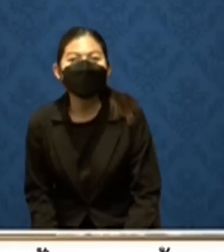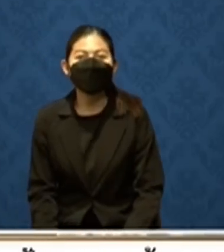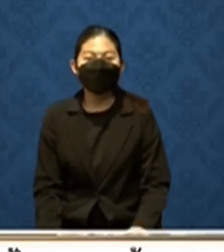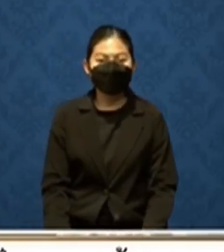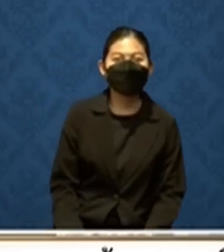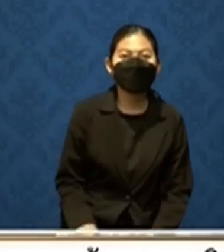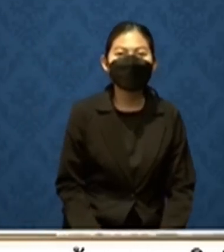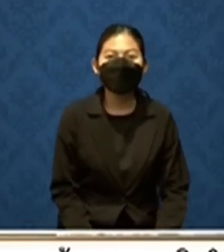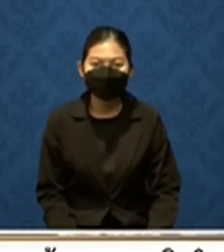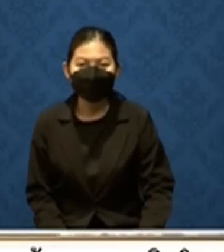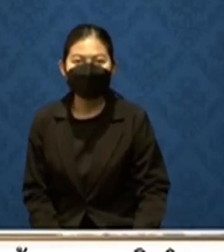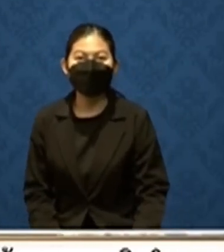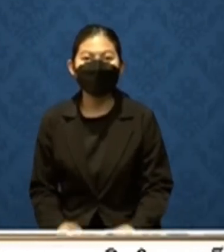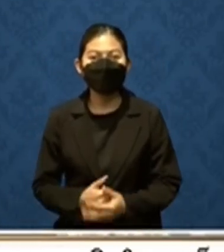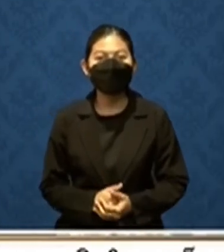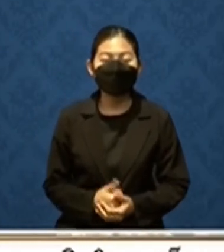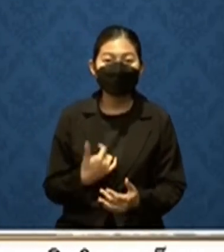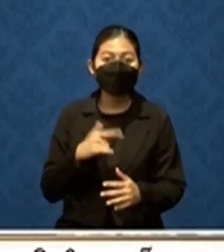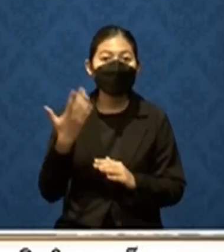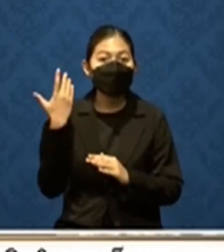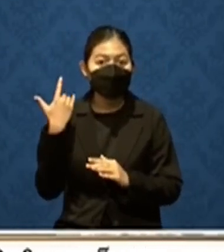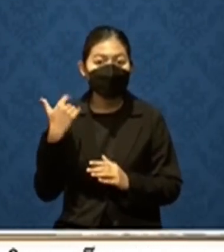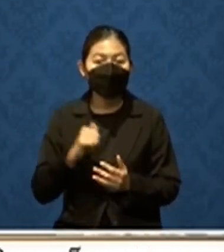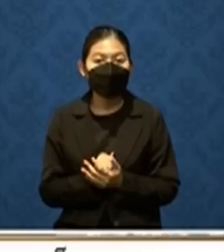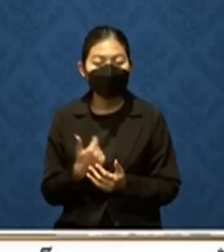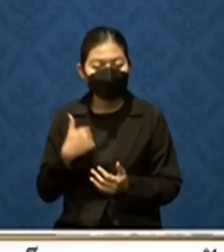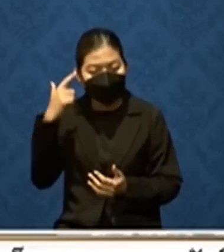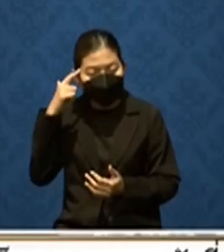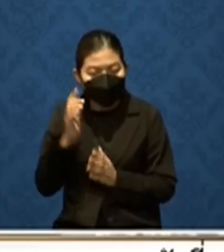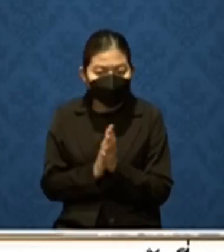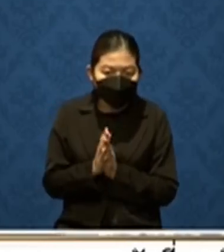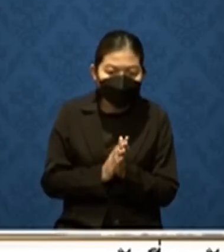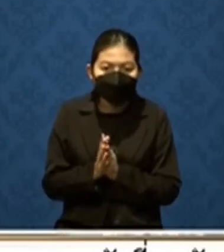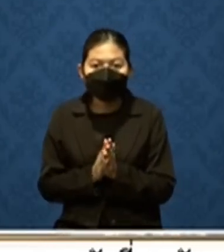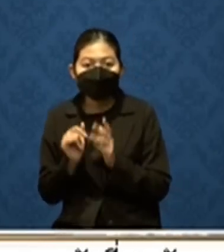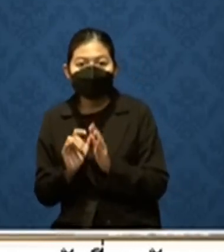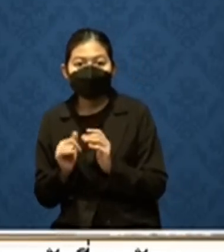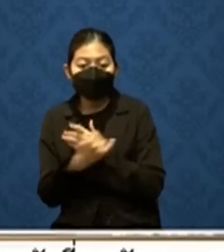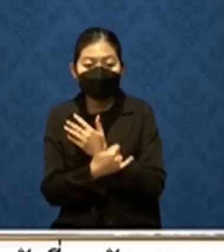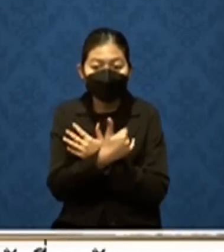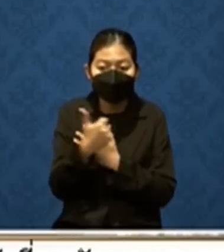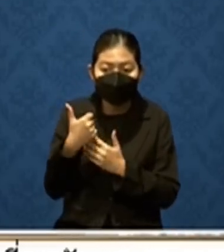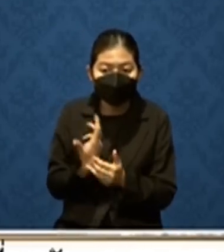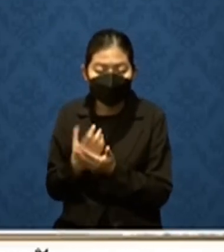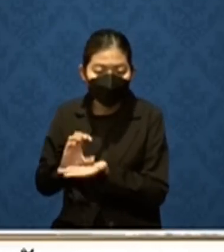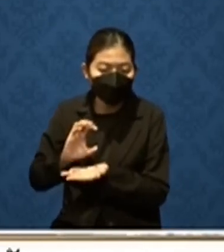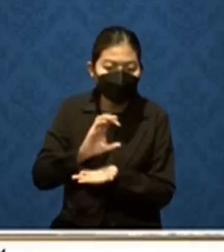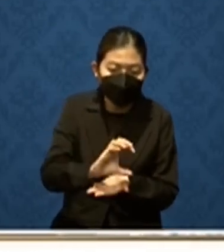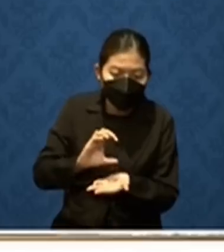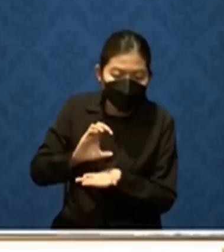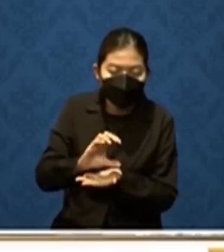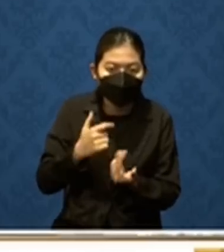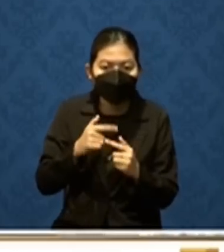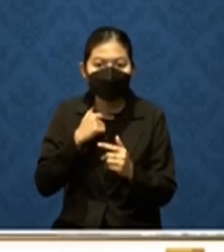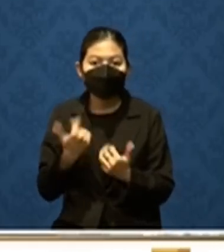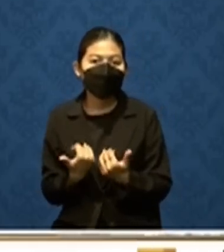เมื่อก่อนประเทศชาติบ้านเมืองเราเป็นที่ต้องการของนักลงทุนอย่างเข้ามาลงทุนใจขนาดนี้ย้ายหนีหมดย้ายไปอยู่ประเทศเพื่อน